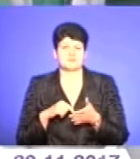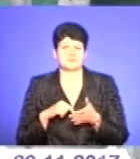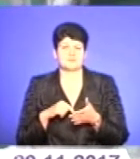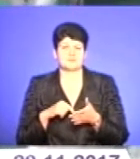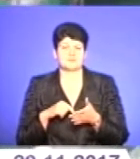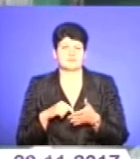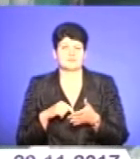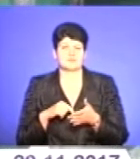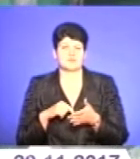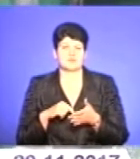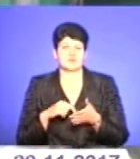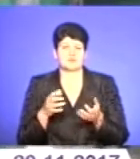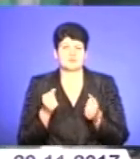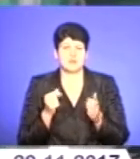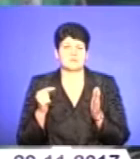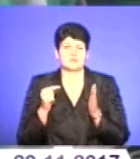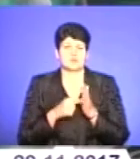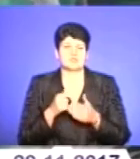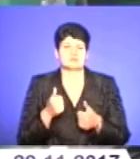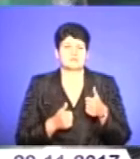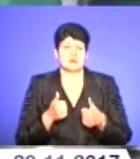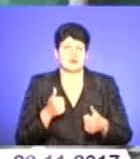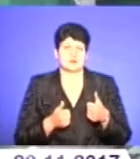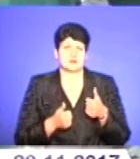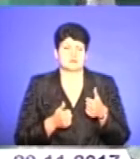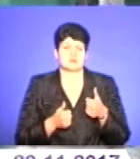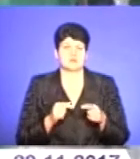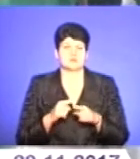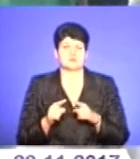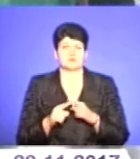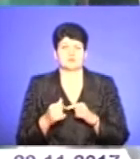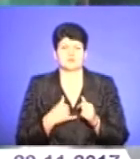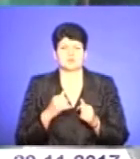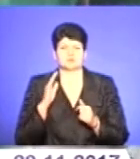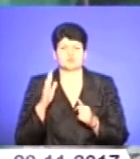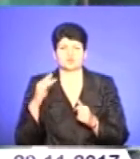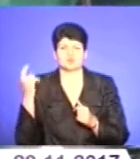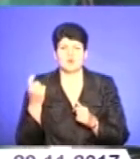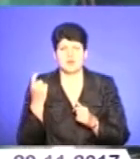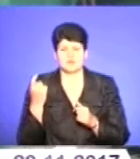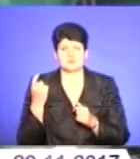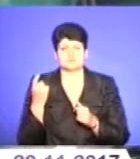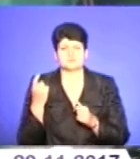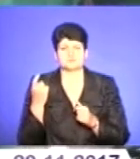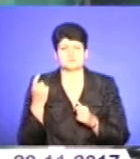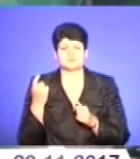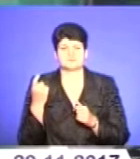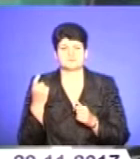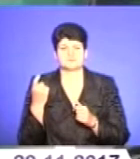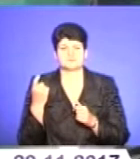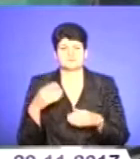якусь певну мету на змагання, які скоро у нас будуть у Харкові, і